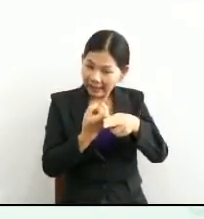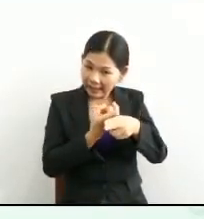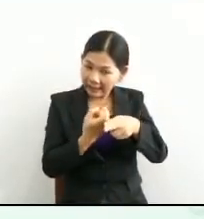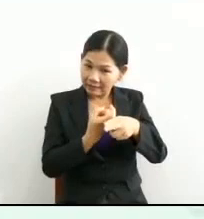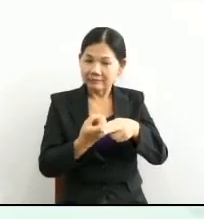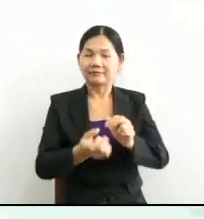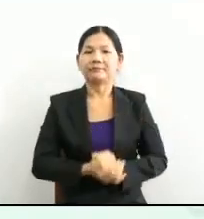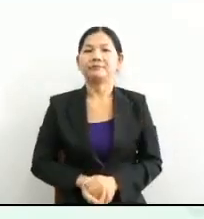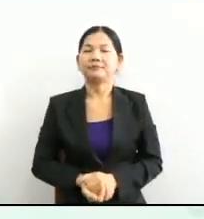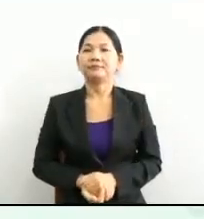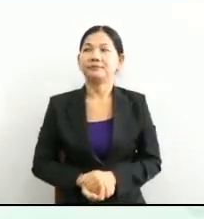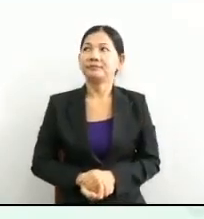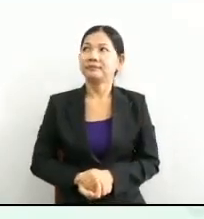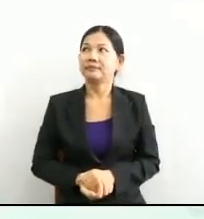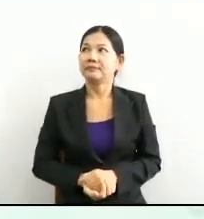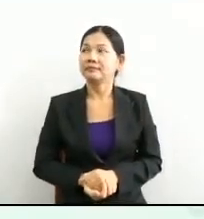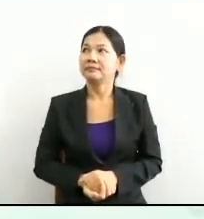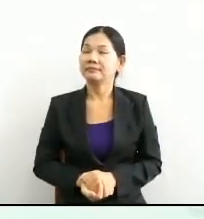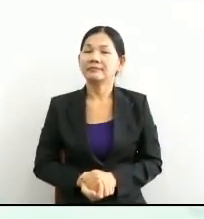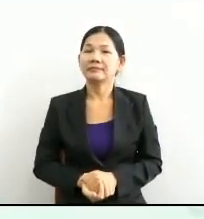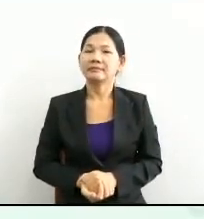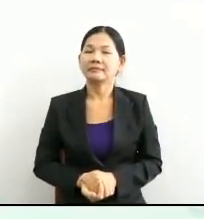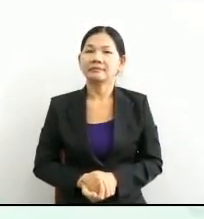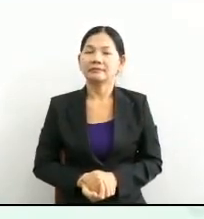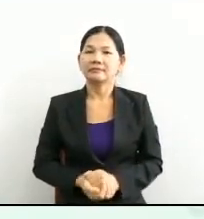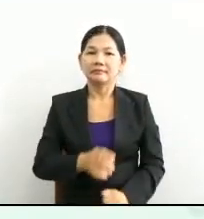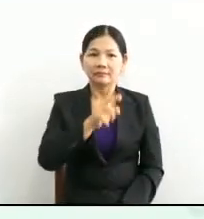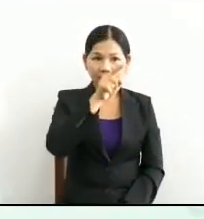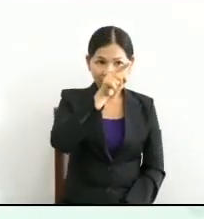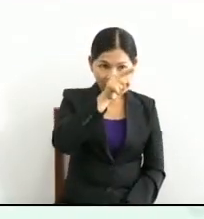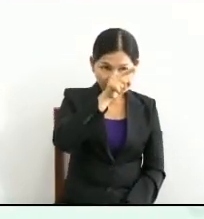này chà nó cũng chạp bị bình tọa này đó con á